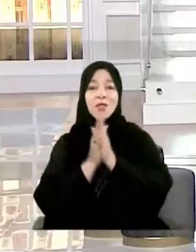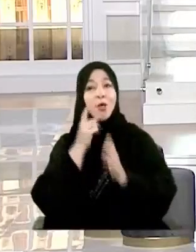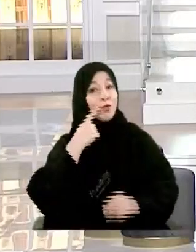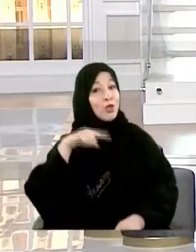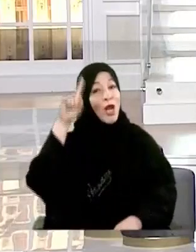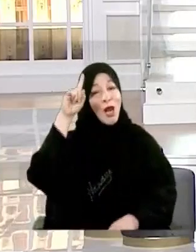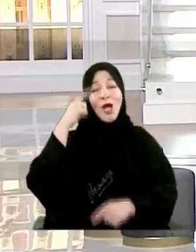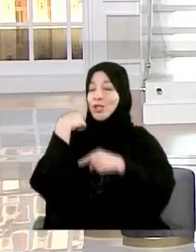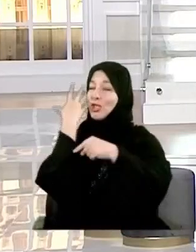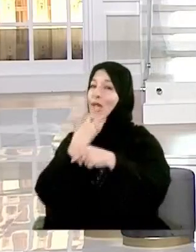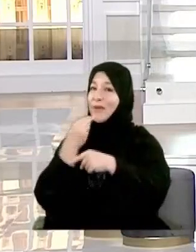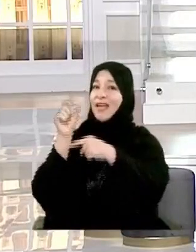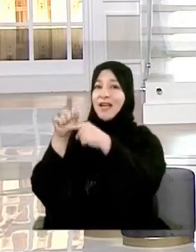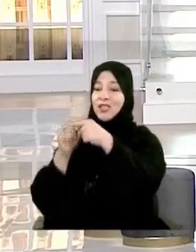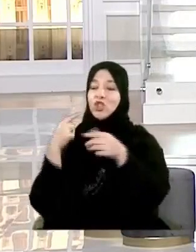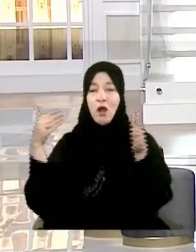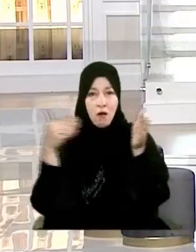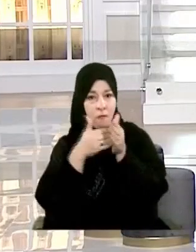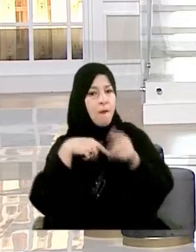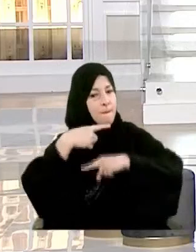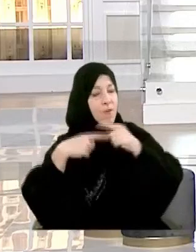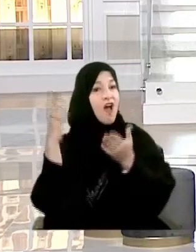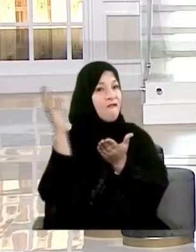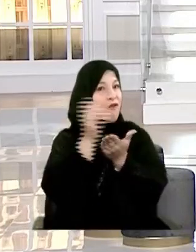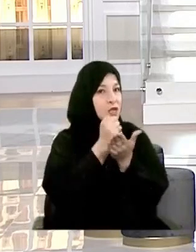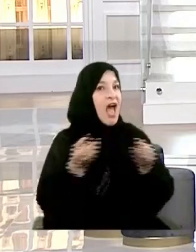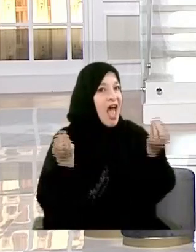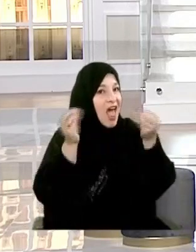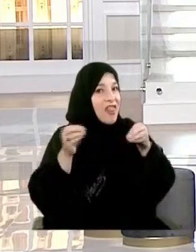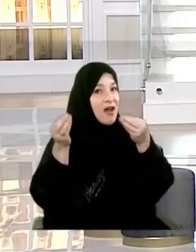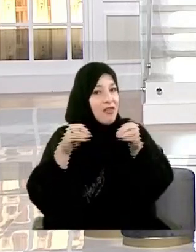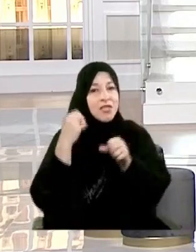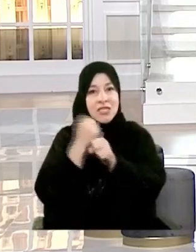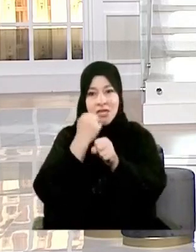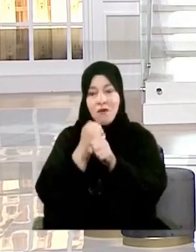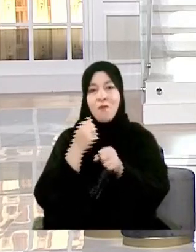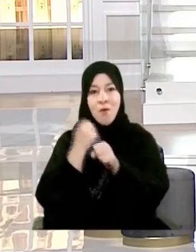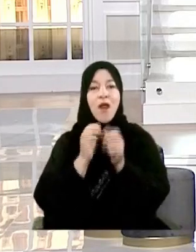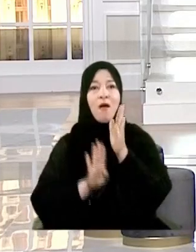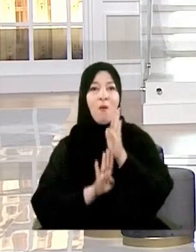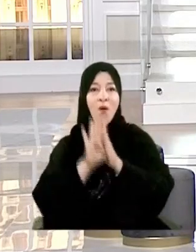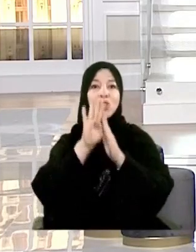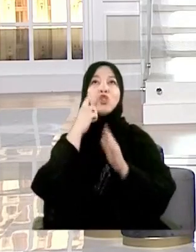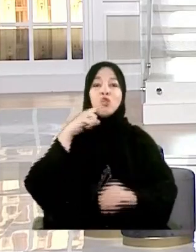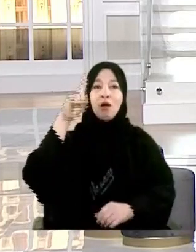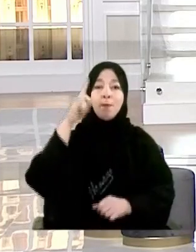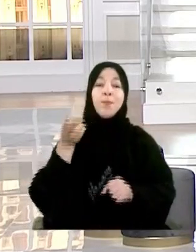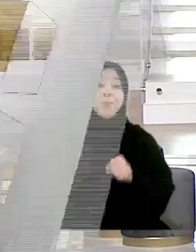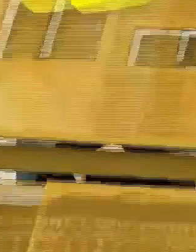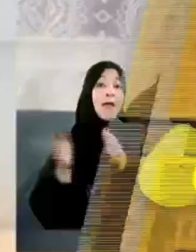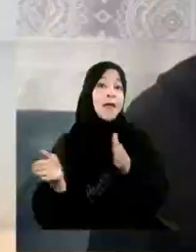إن شاء الله ما تكون المحطة الأخيرة، بل هناك أيضا فرص لتقديم الأكثر. أيضا نحن ننتقل إلى الصفاء،